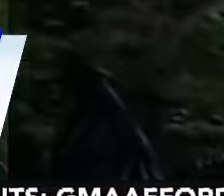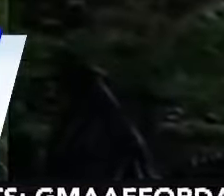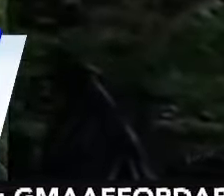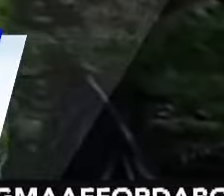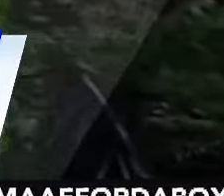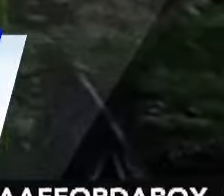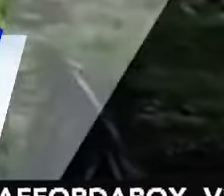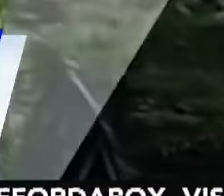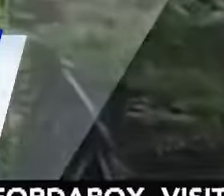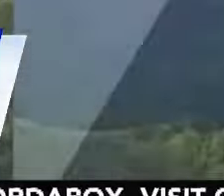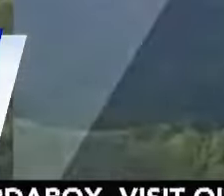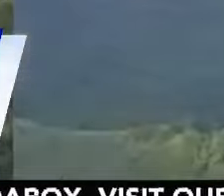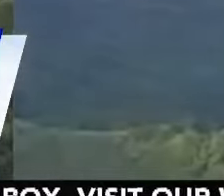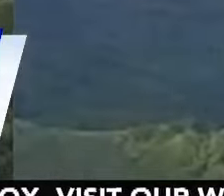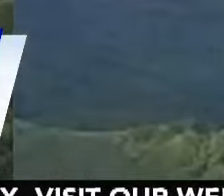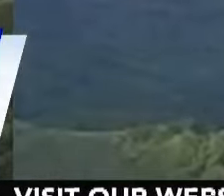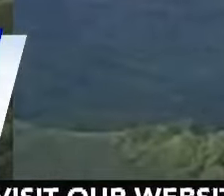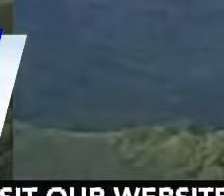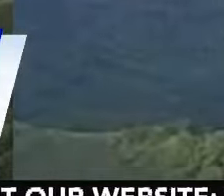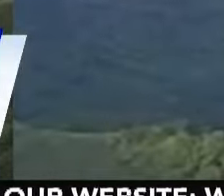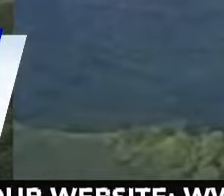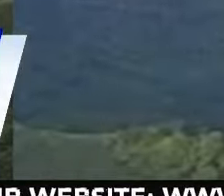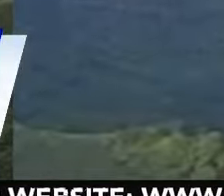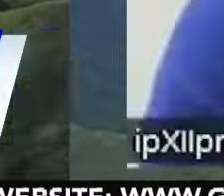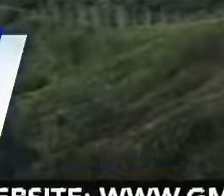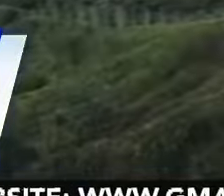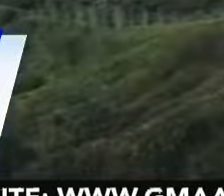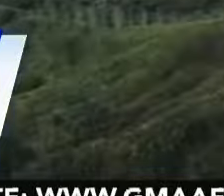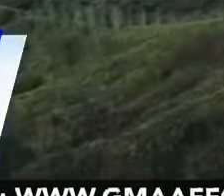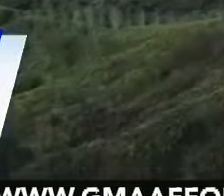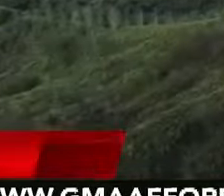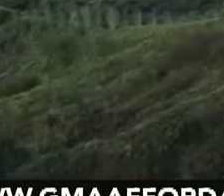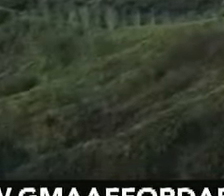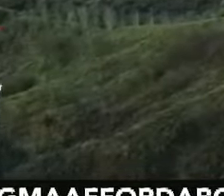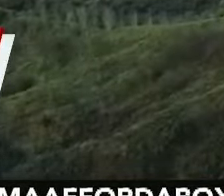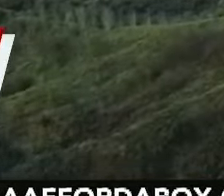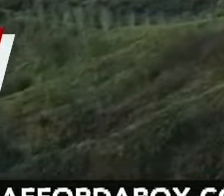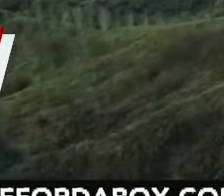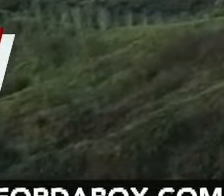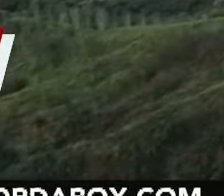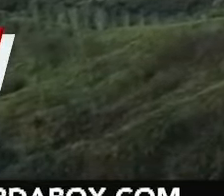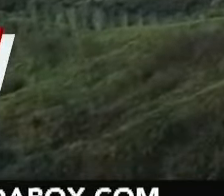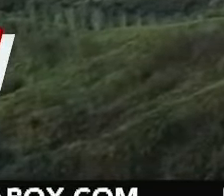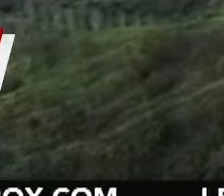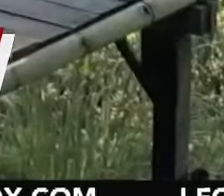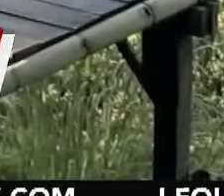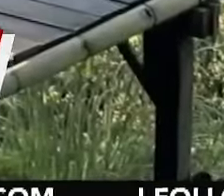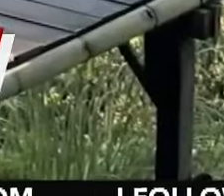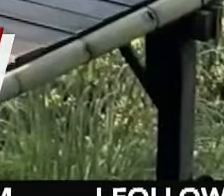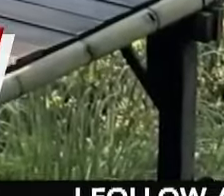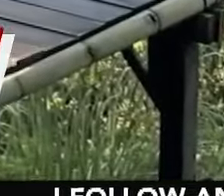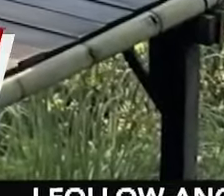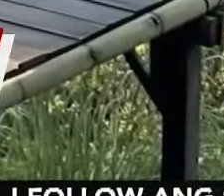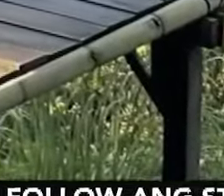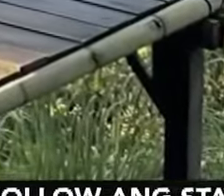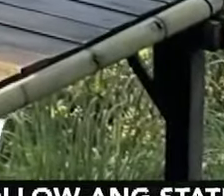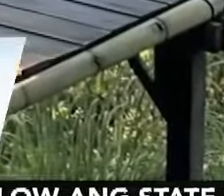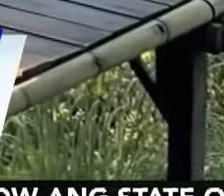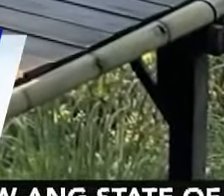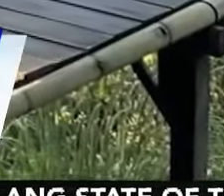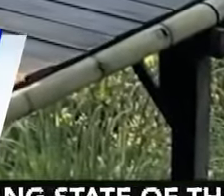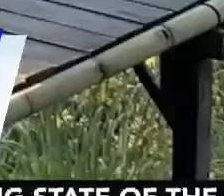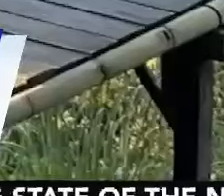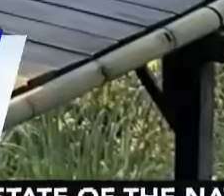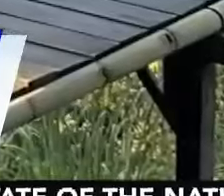Campsite ito sa bayan ng Impasugong sa Bukidnon. First time ko nakakita ng ganong place dito sa Pilipinas. Sabi nga nila,